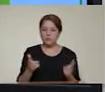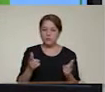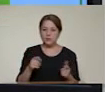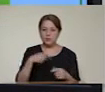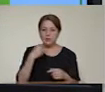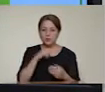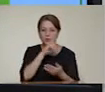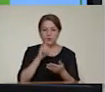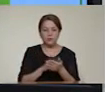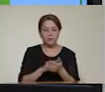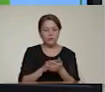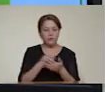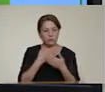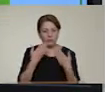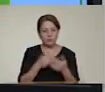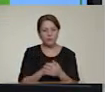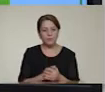savol berilgan emas.